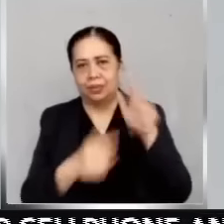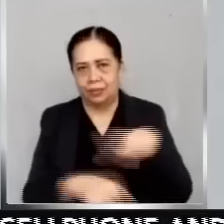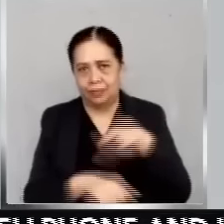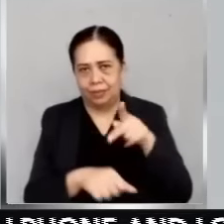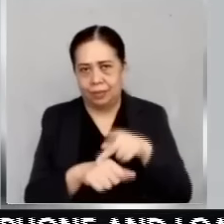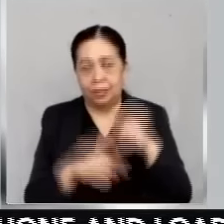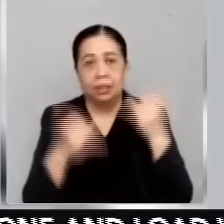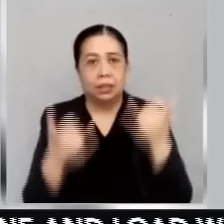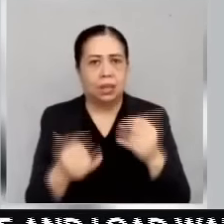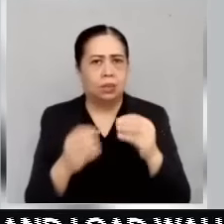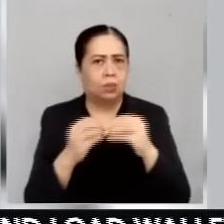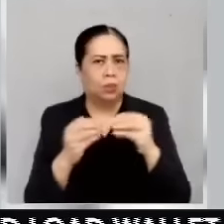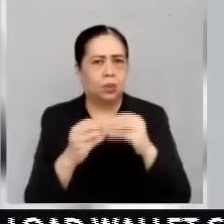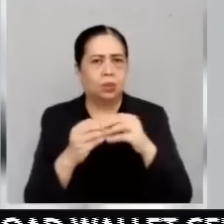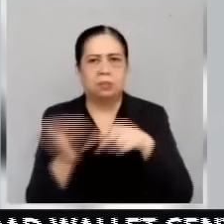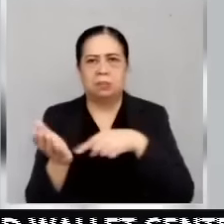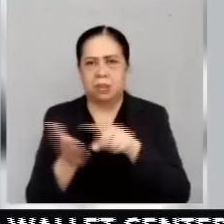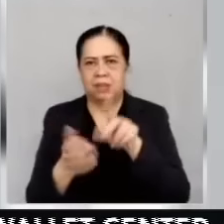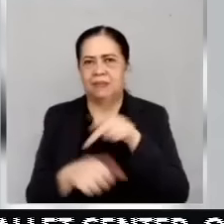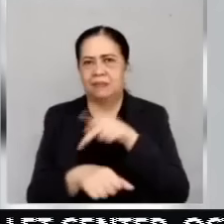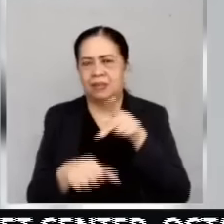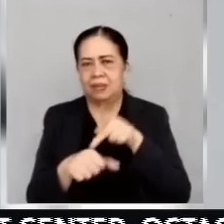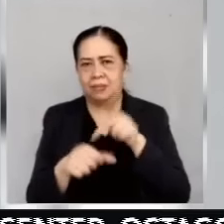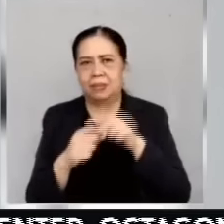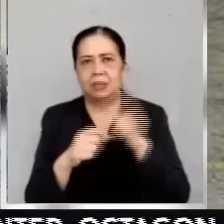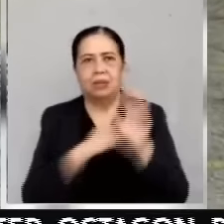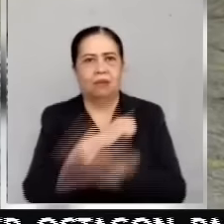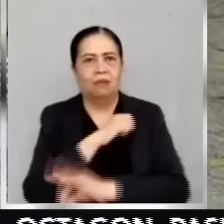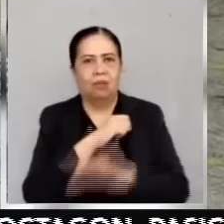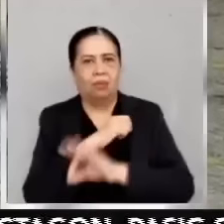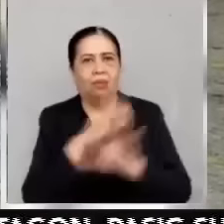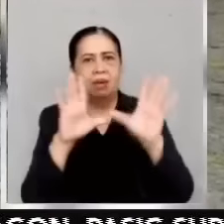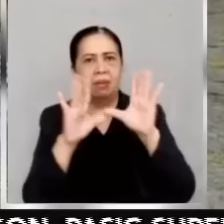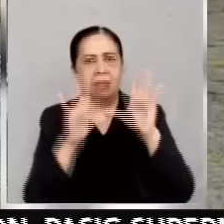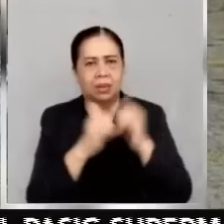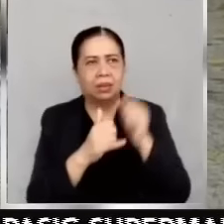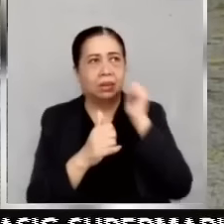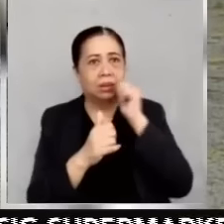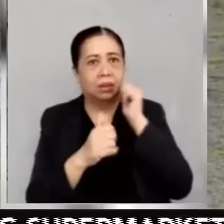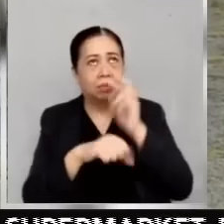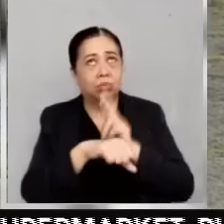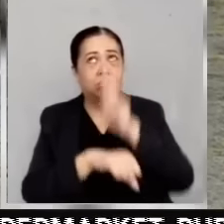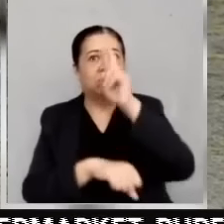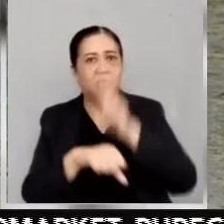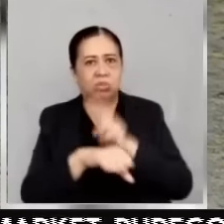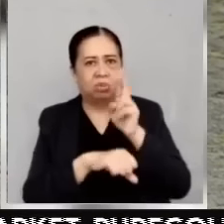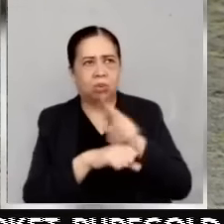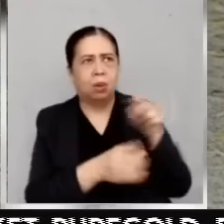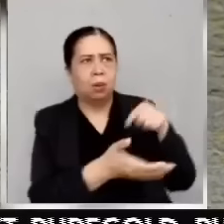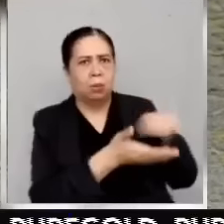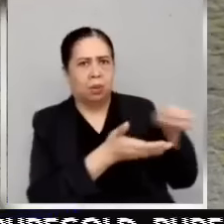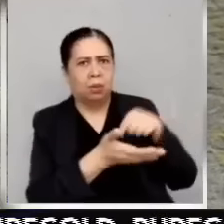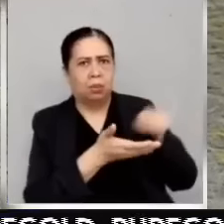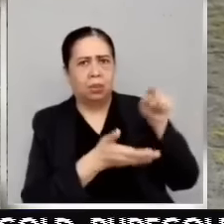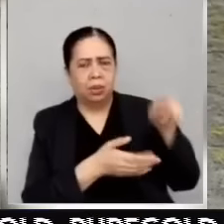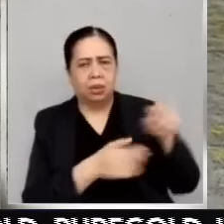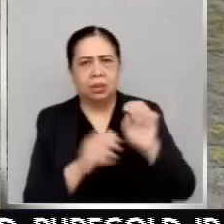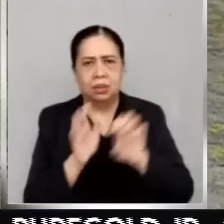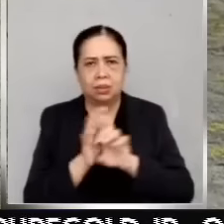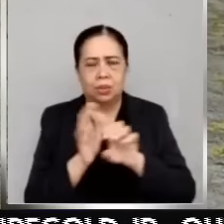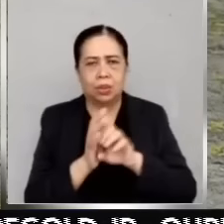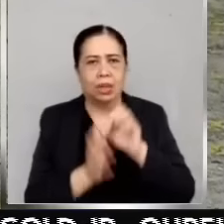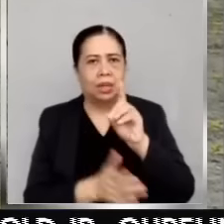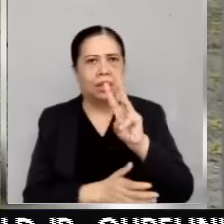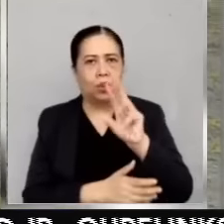pang magbayad ang Pilipinas ng mga dayuhang kumpanya tuwing may nilo-launch na Filipino-owned satellites gaya ng Diwata 2